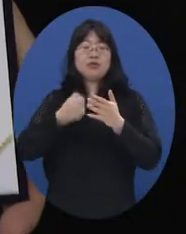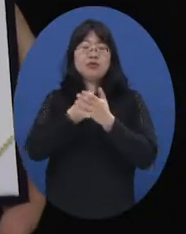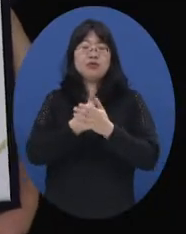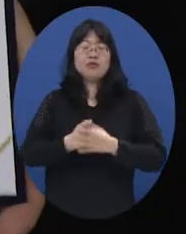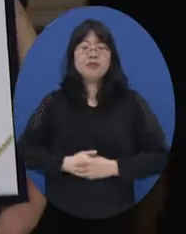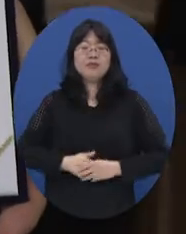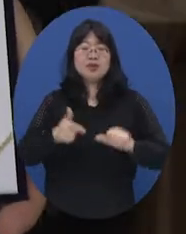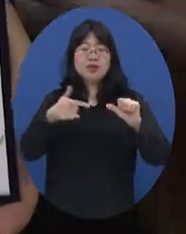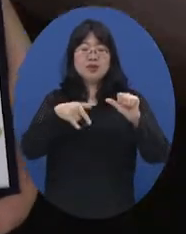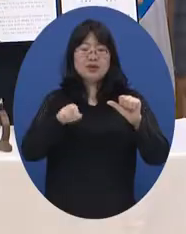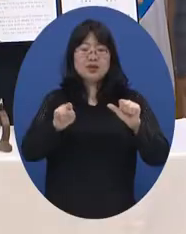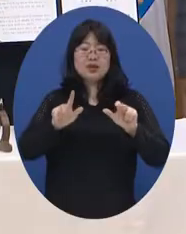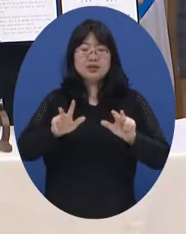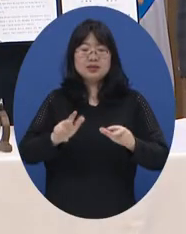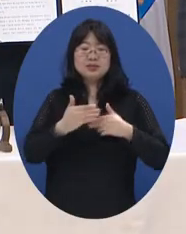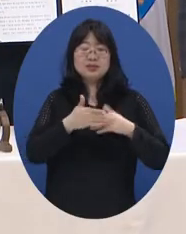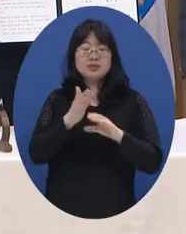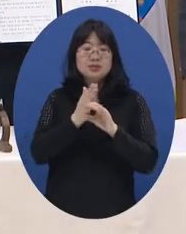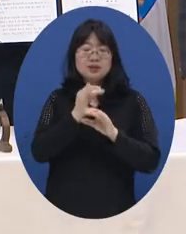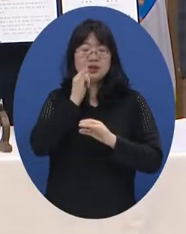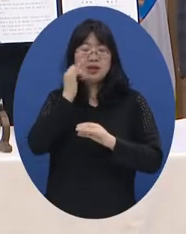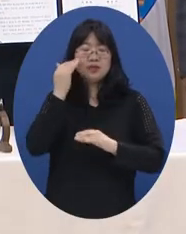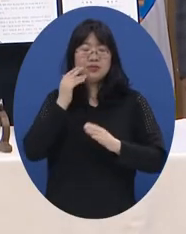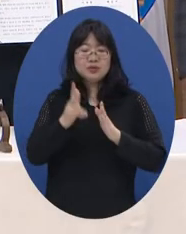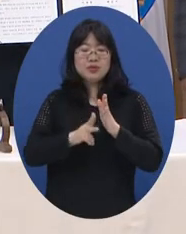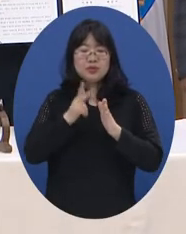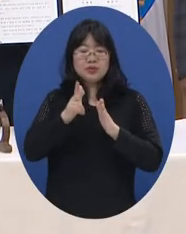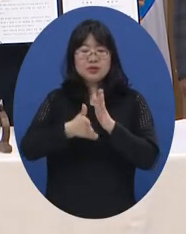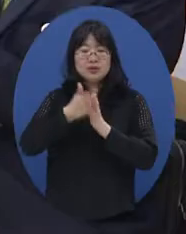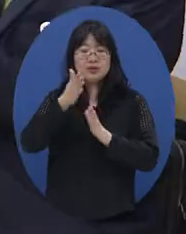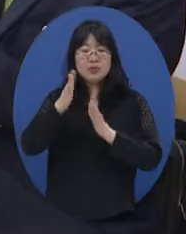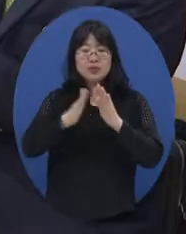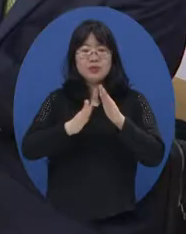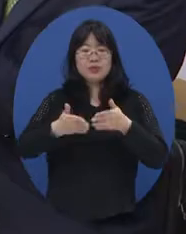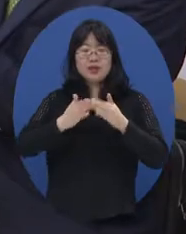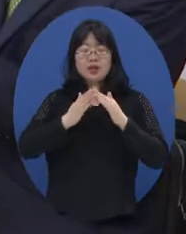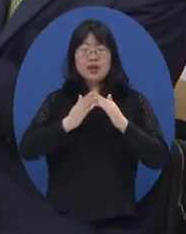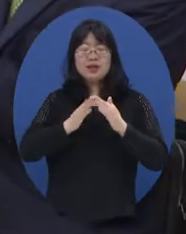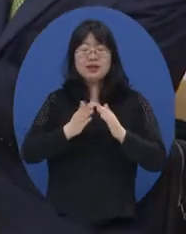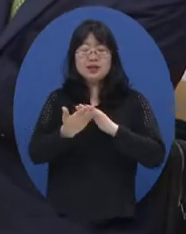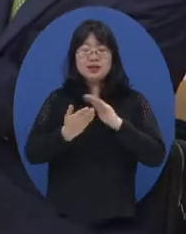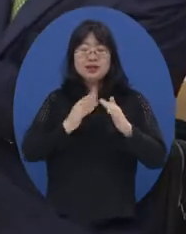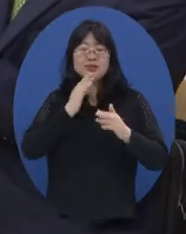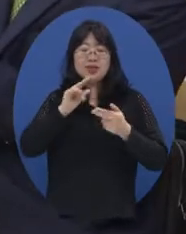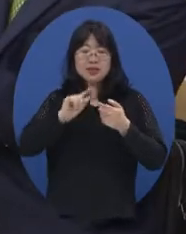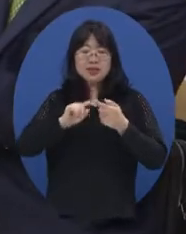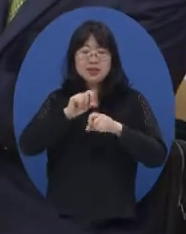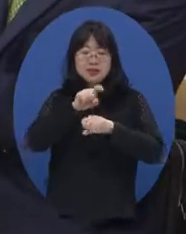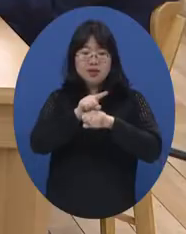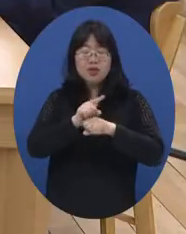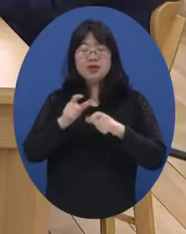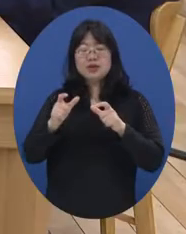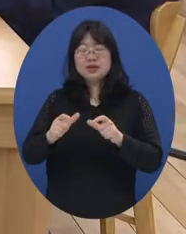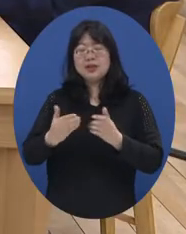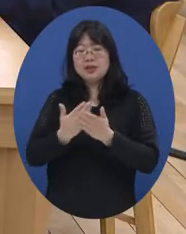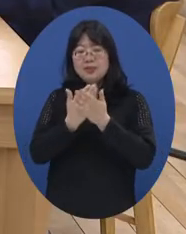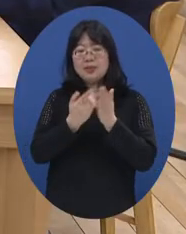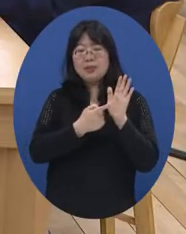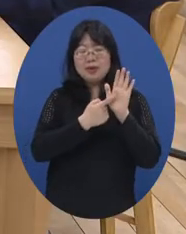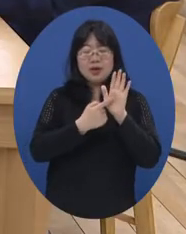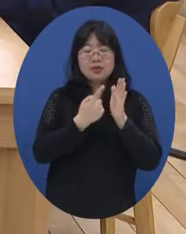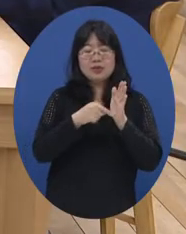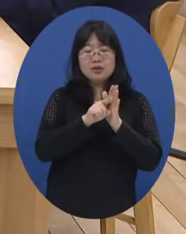했습니다. 5개 지자체는 현재 진행 중인 한국철도시설공단의 사전 타당성 조사에 각 시의 개발 계획이 반영되도록